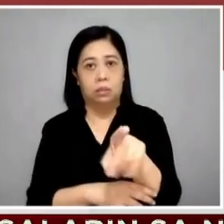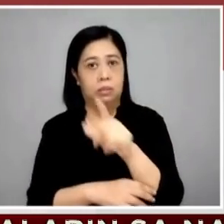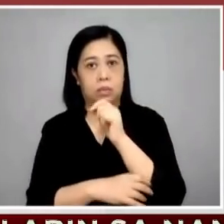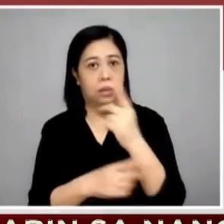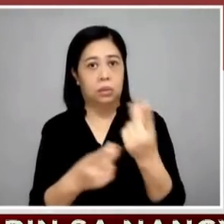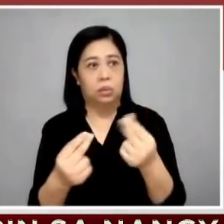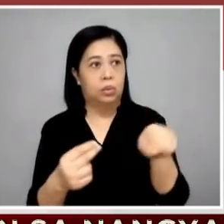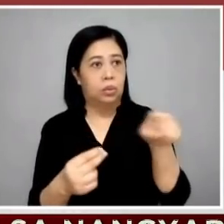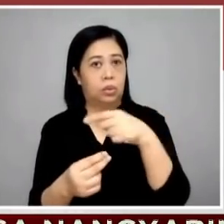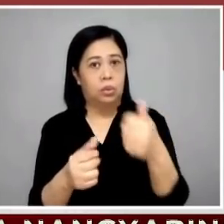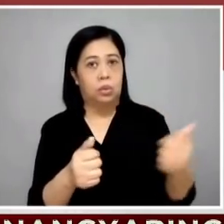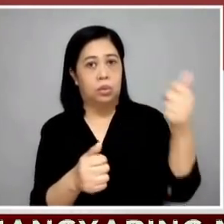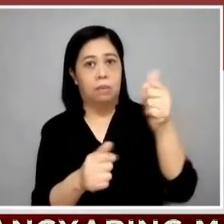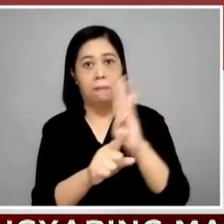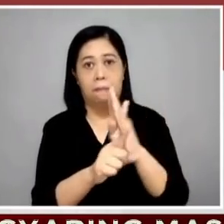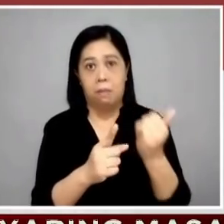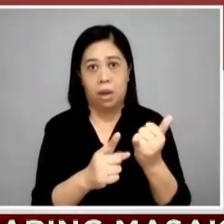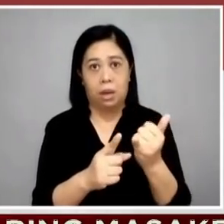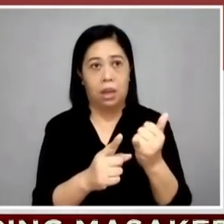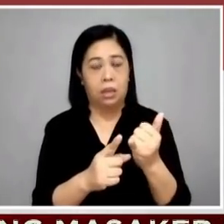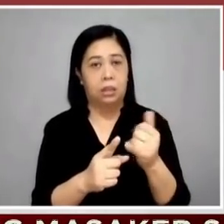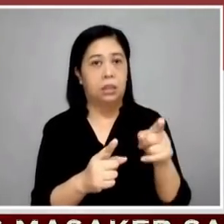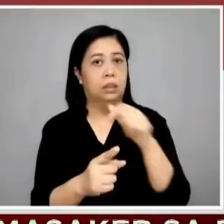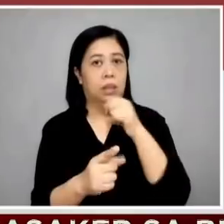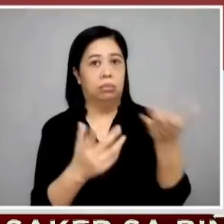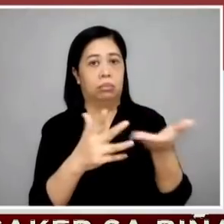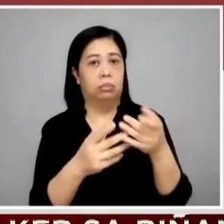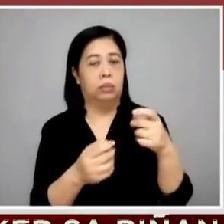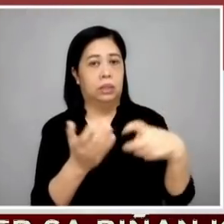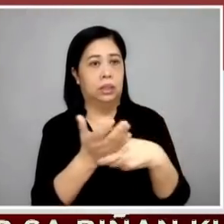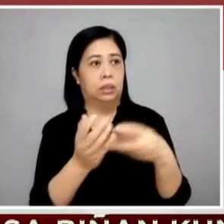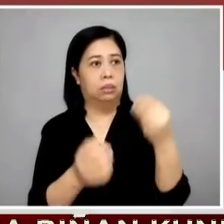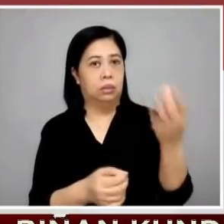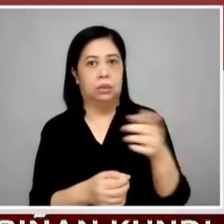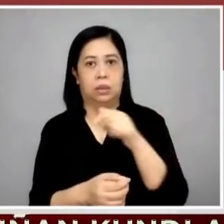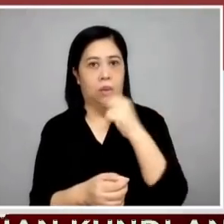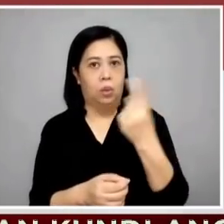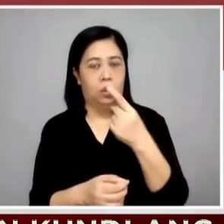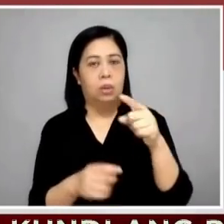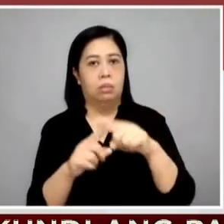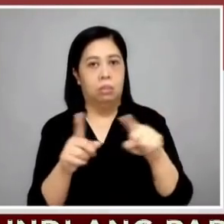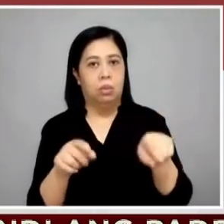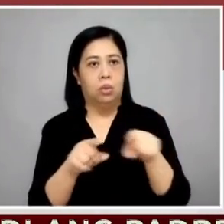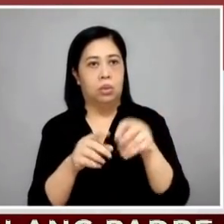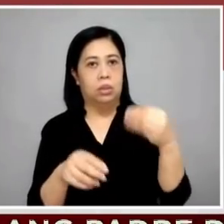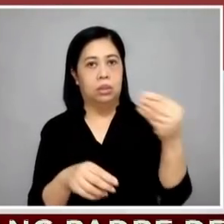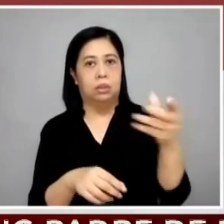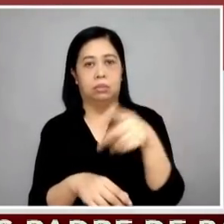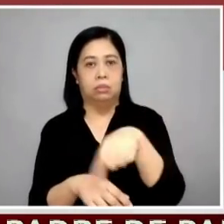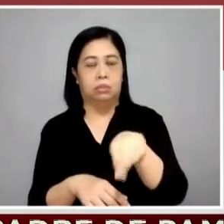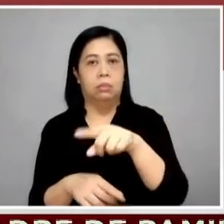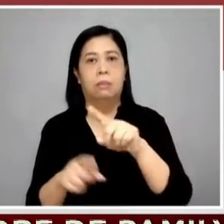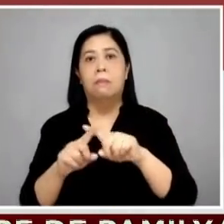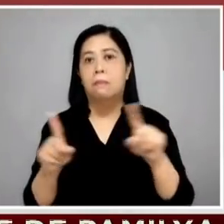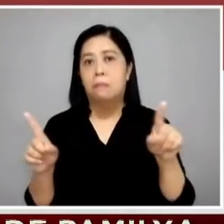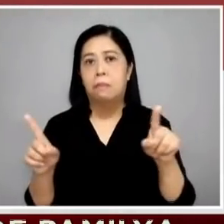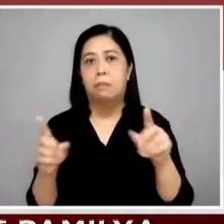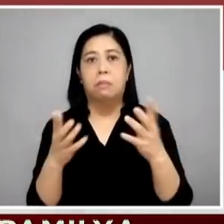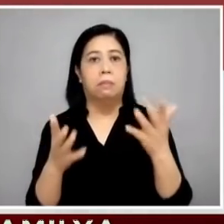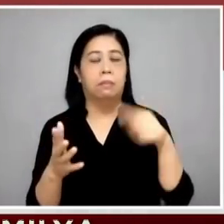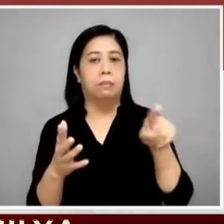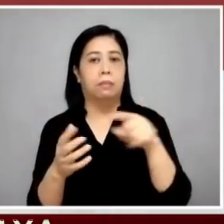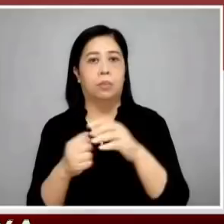mga punong barangay, hindi lang citation ticket ang gagawin at ibibigay sa kanila, kundi maaari din po